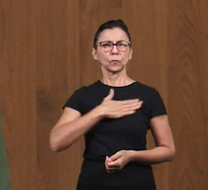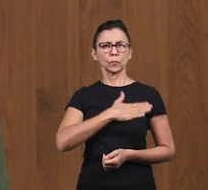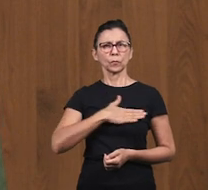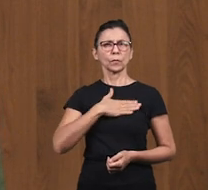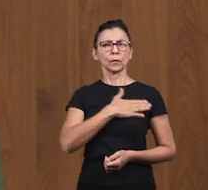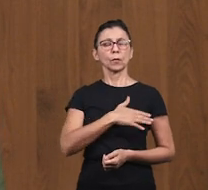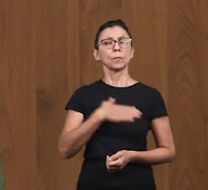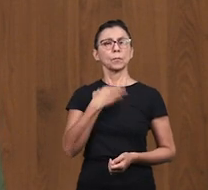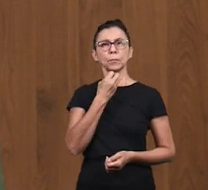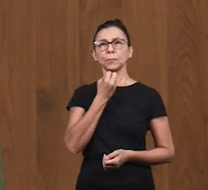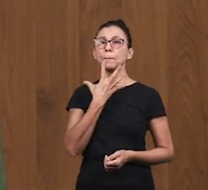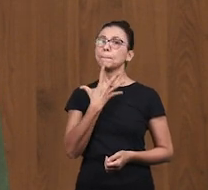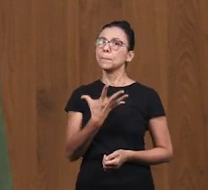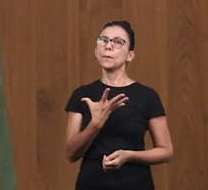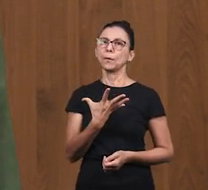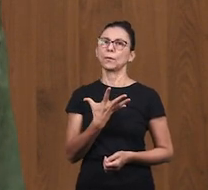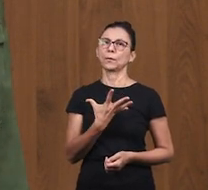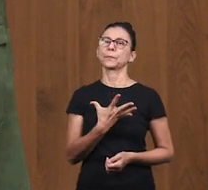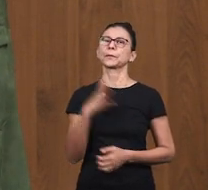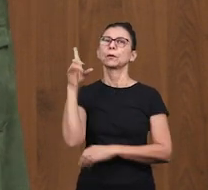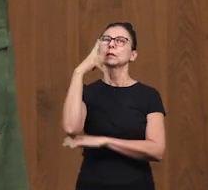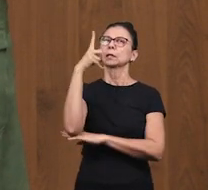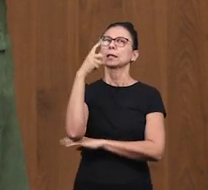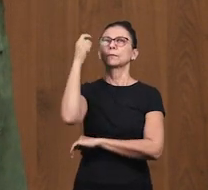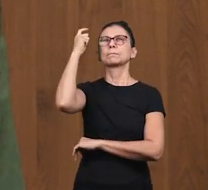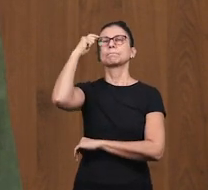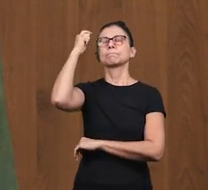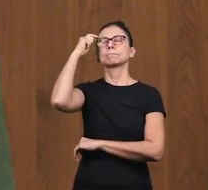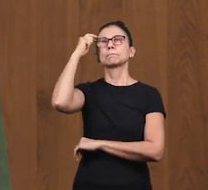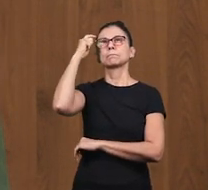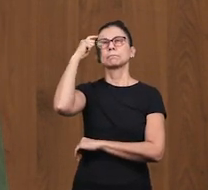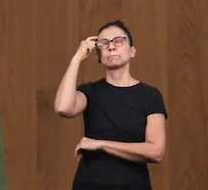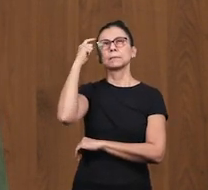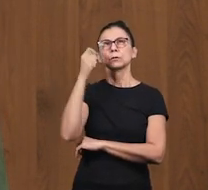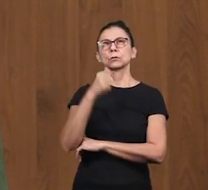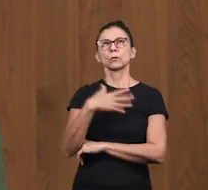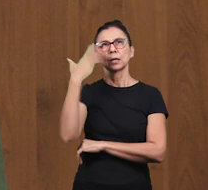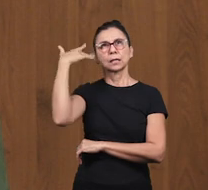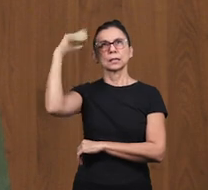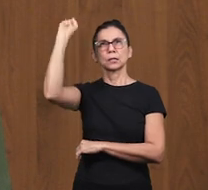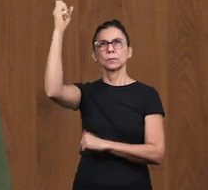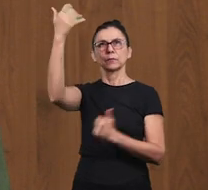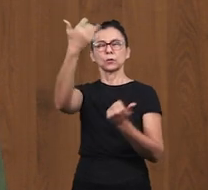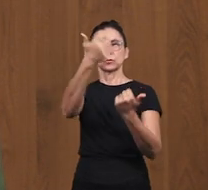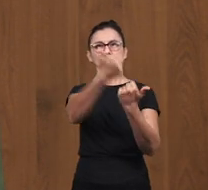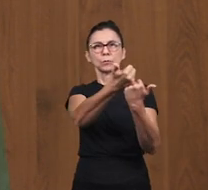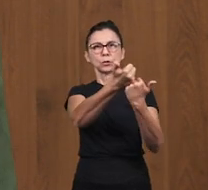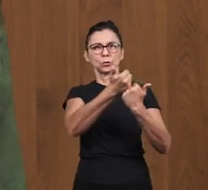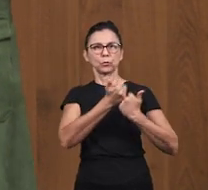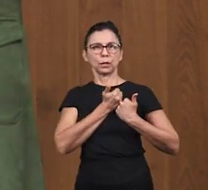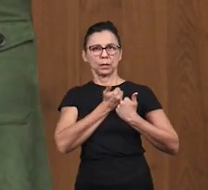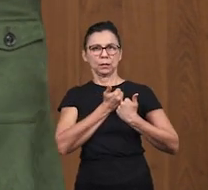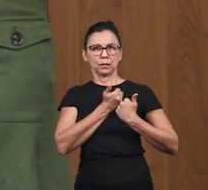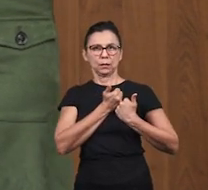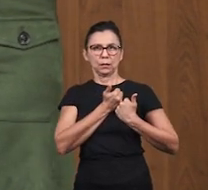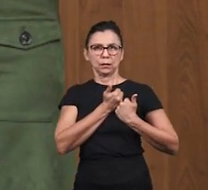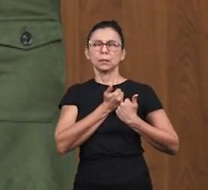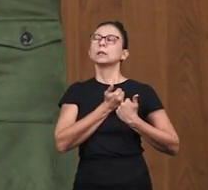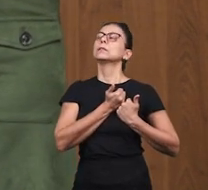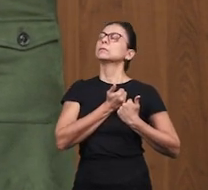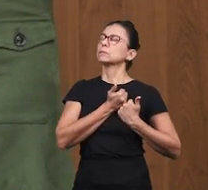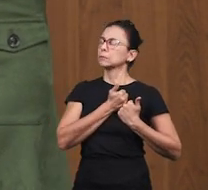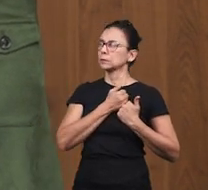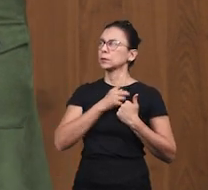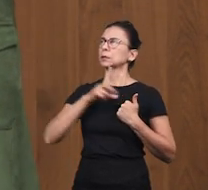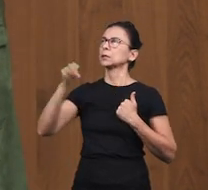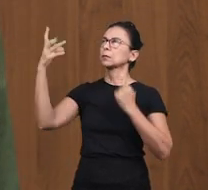en ayant ce cœur qui plaisait au Seigneur, il a prié au Seigneur, il a mis dans le cœur de mettre le royaume à son fils